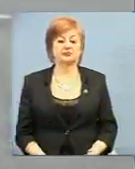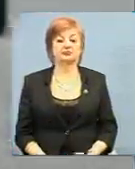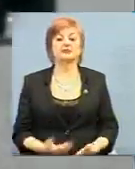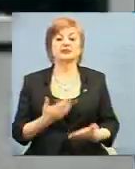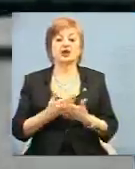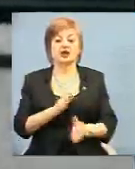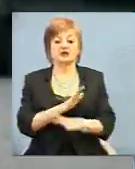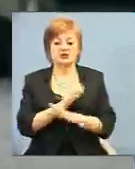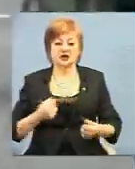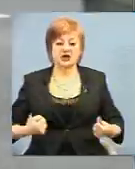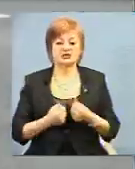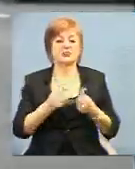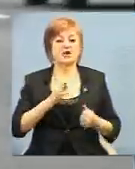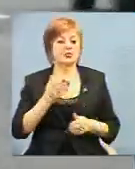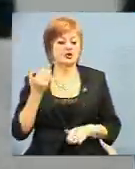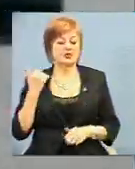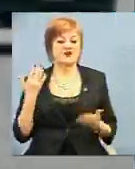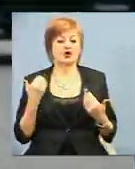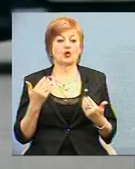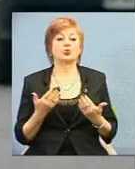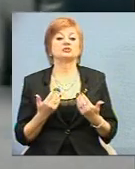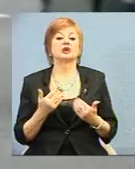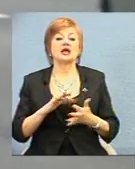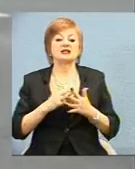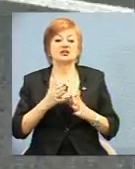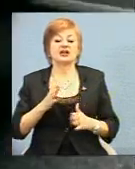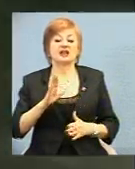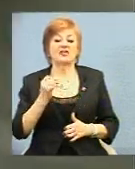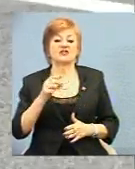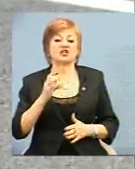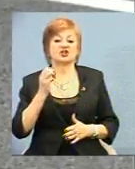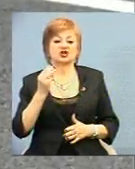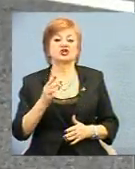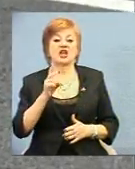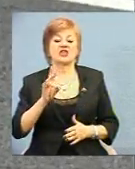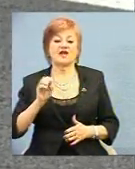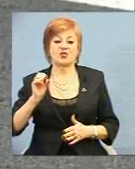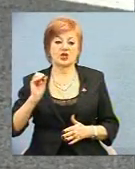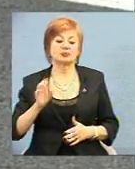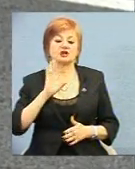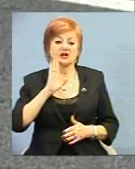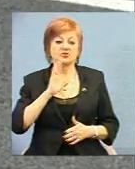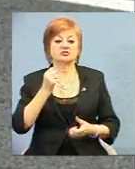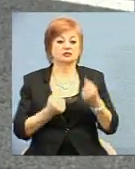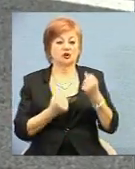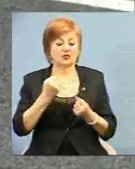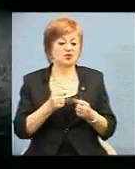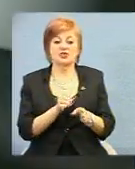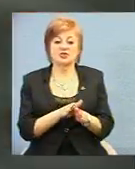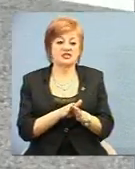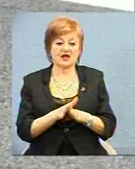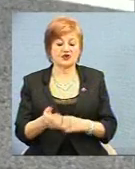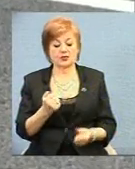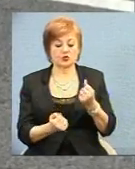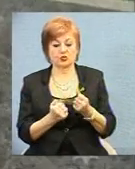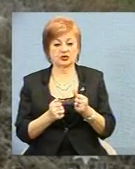Смертельна ДТП сталася минулих вихідних поблизу села Вишневого, що в Березовському районі. 24-річна водій «Мерседесу», не впоравшись з